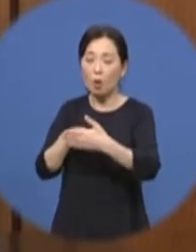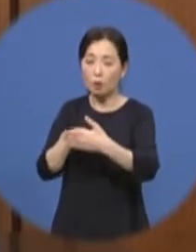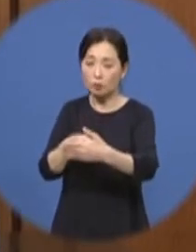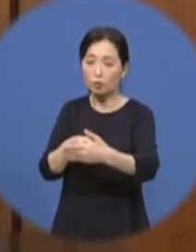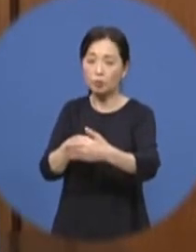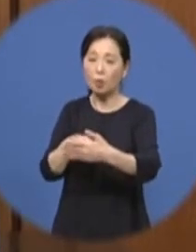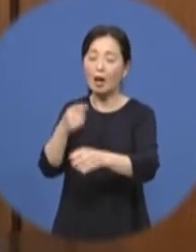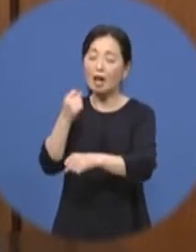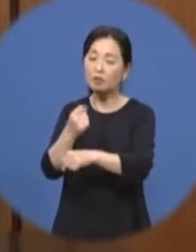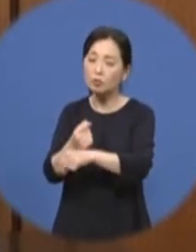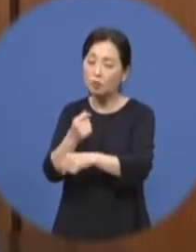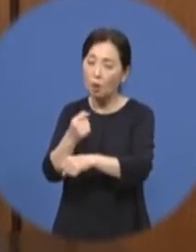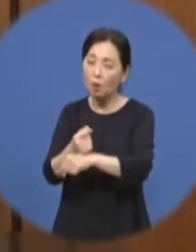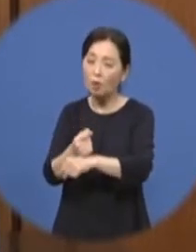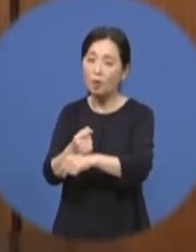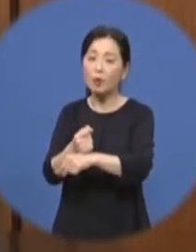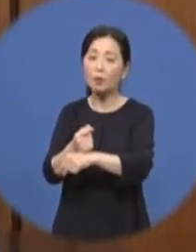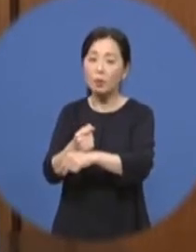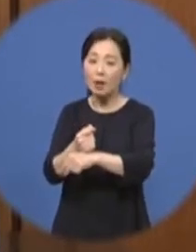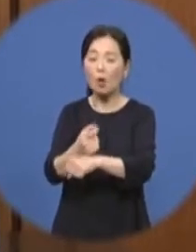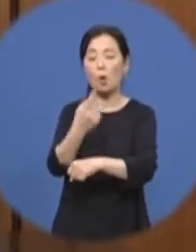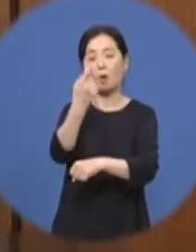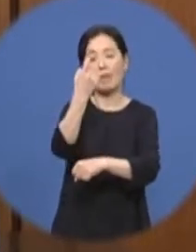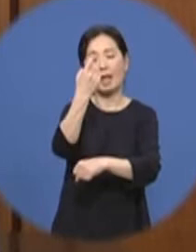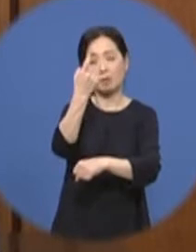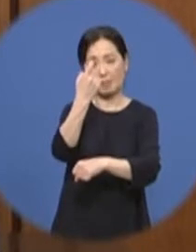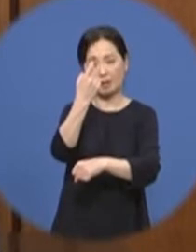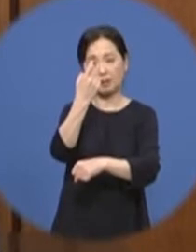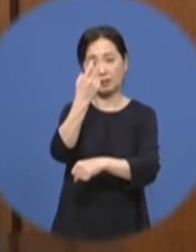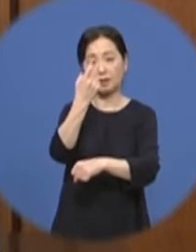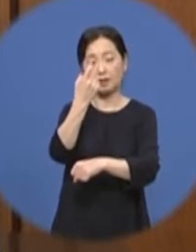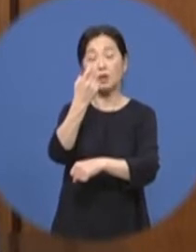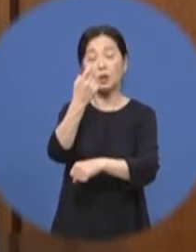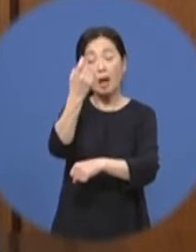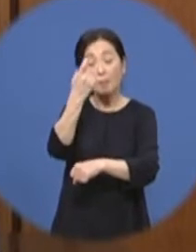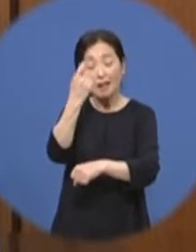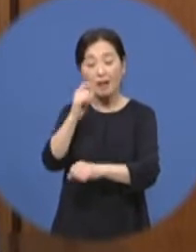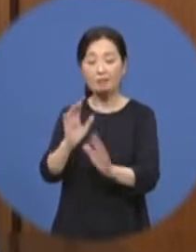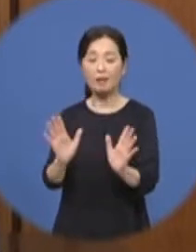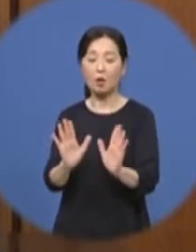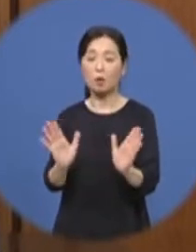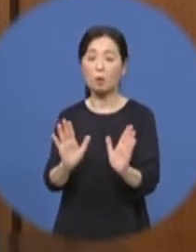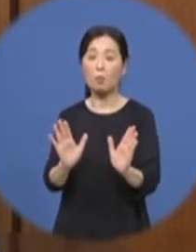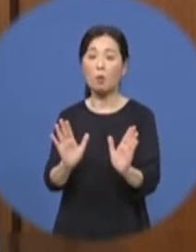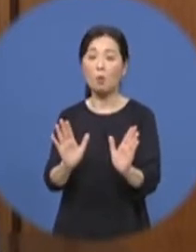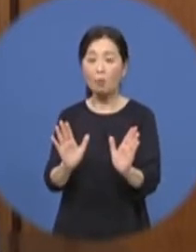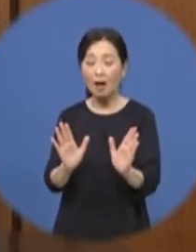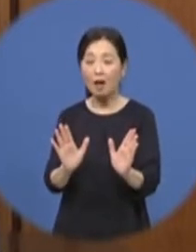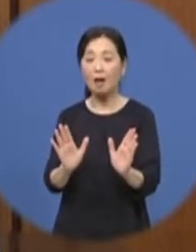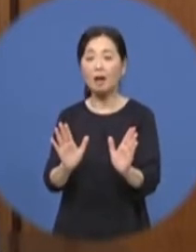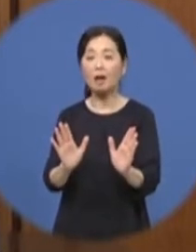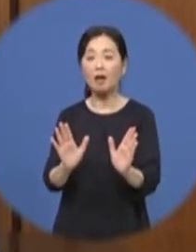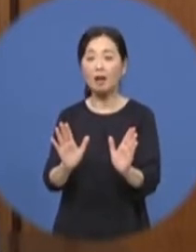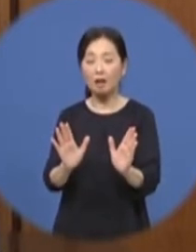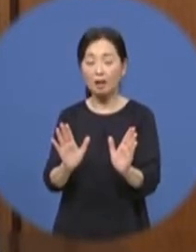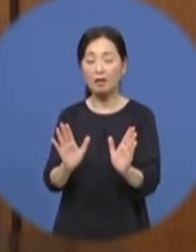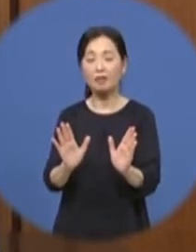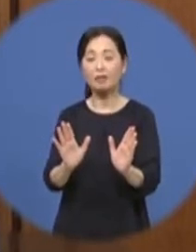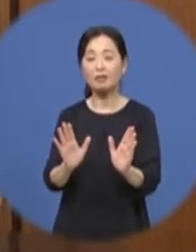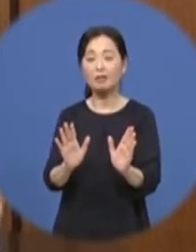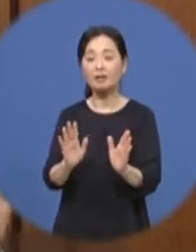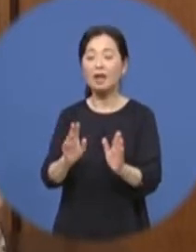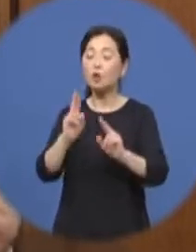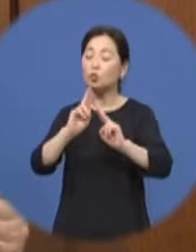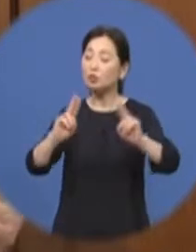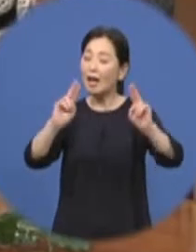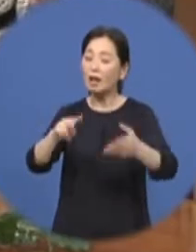苦労や、そしてそういうことも学んだ、そんな子どもたちは多分ミュージカルや演劇、歌、踊りだけじゃなくて、いろん